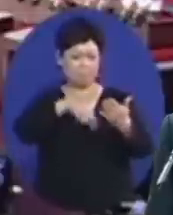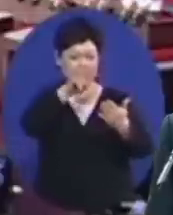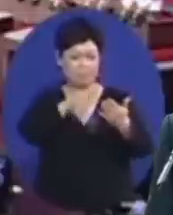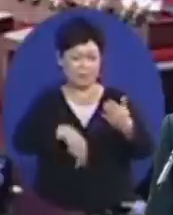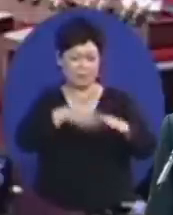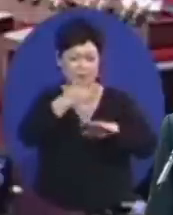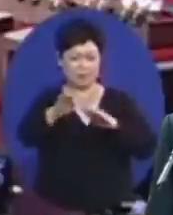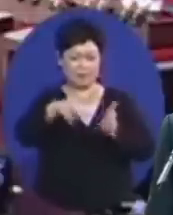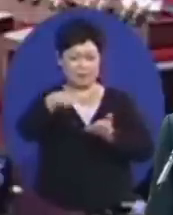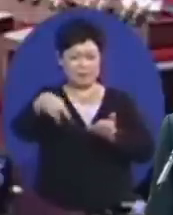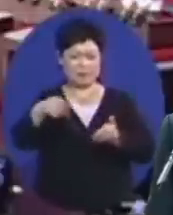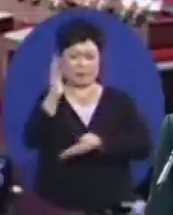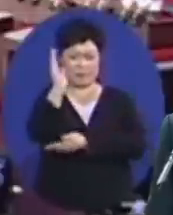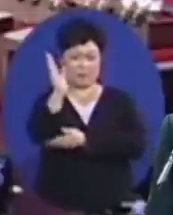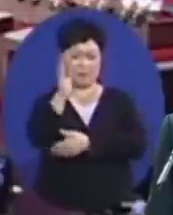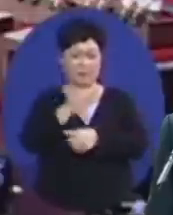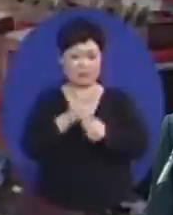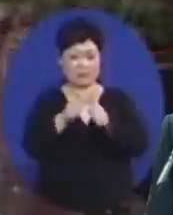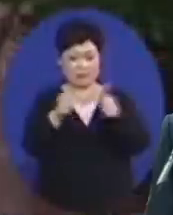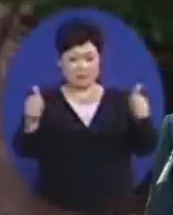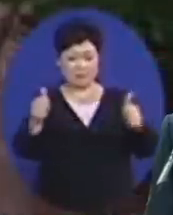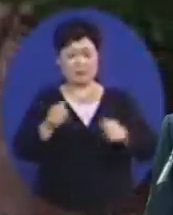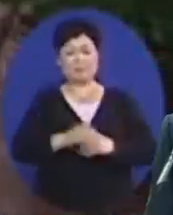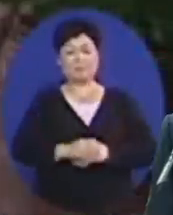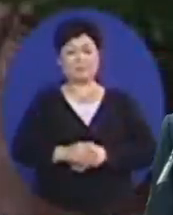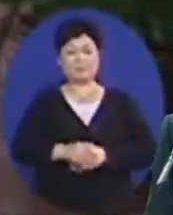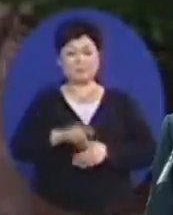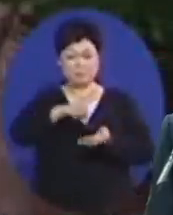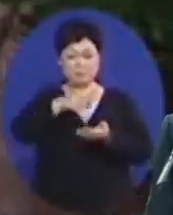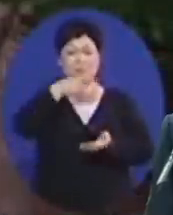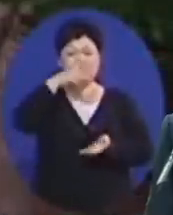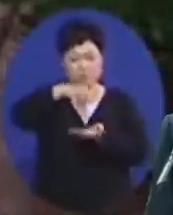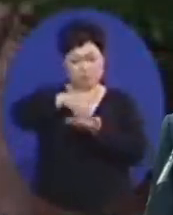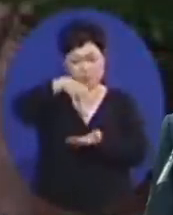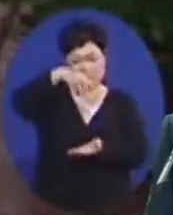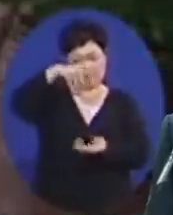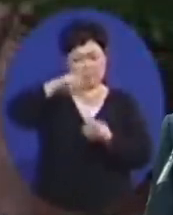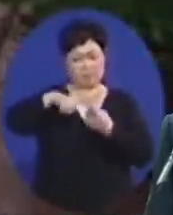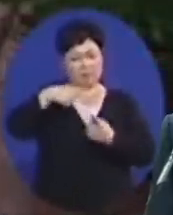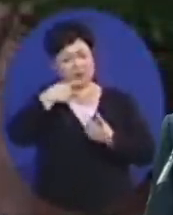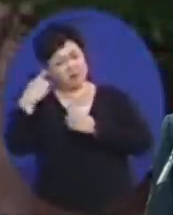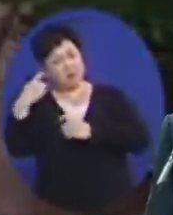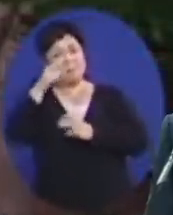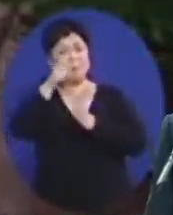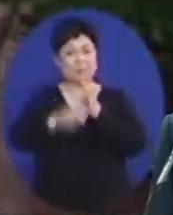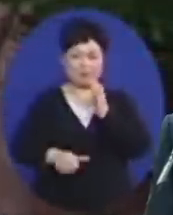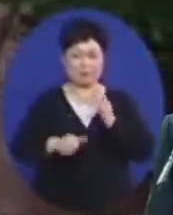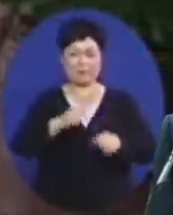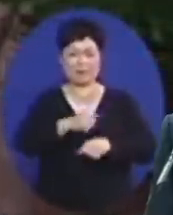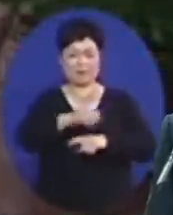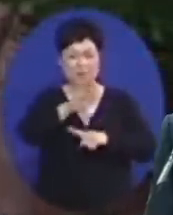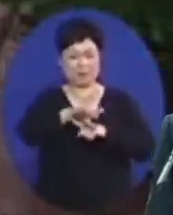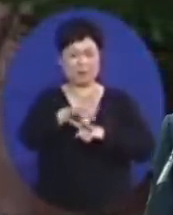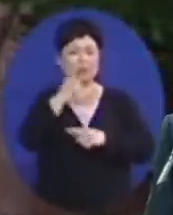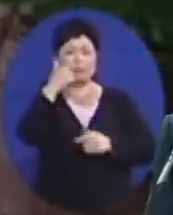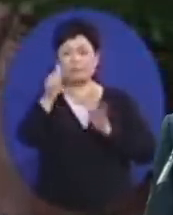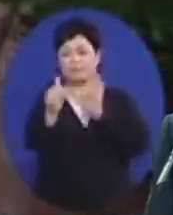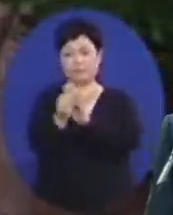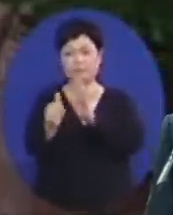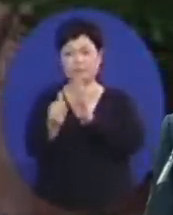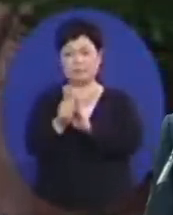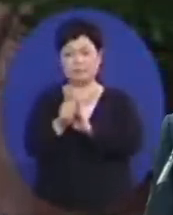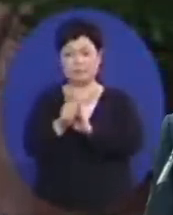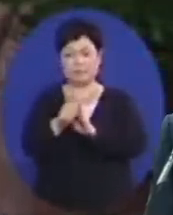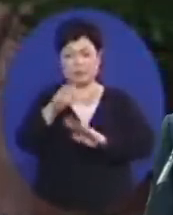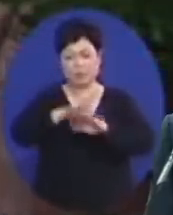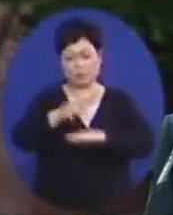탕자의 이야기는 이 탕자가 물거품에 현혹되었다는 것입니다. 농촌에서 아버지를 도와서